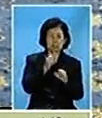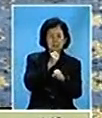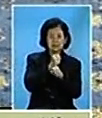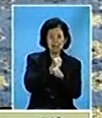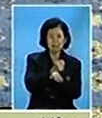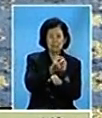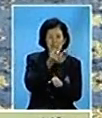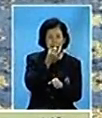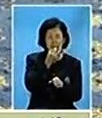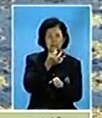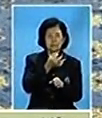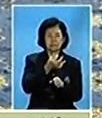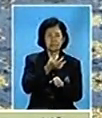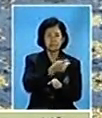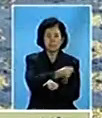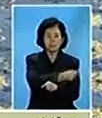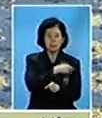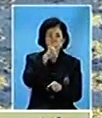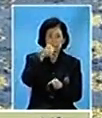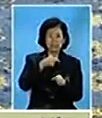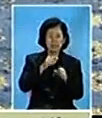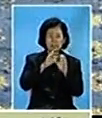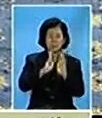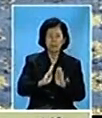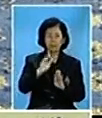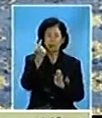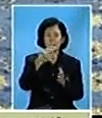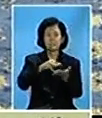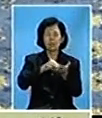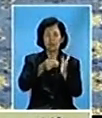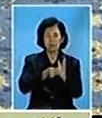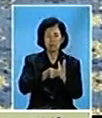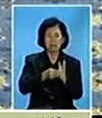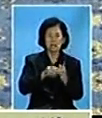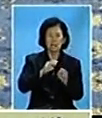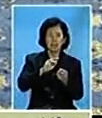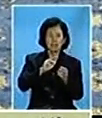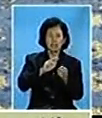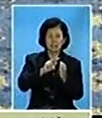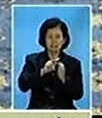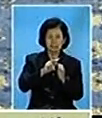ชาชีพการแพทย์แผนไทยประยุกต์หมายความว่าการประกอบ